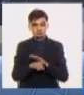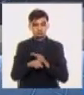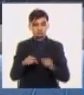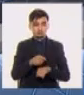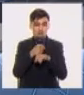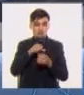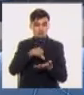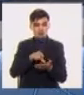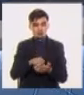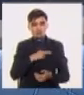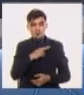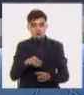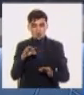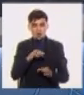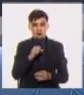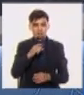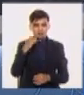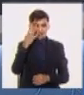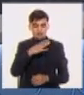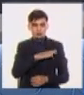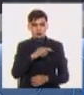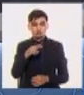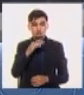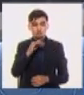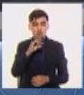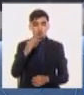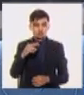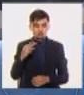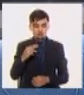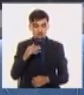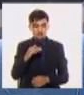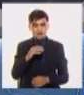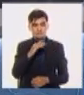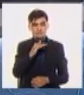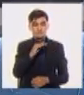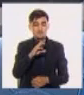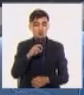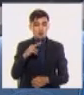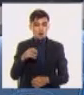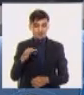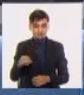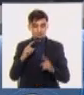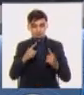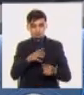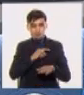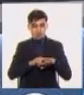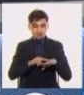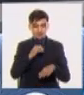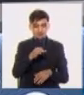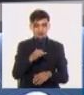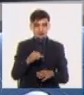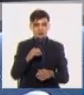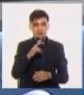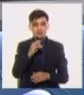протесты после смерти афро американца джорджа флойда он погиб во время задержания полицейскими в